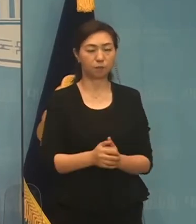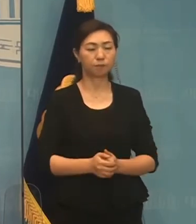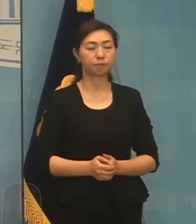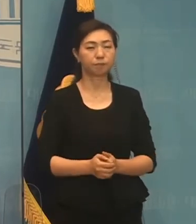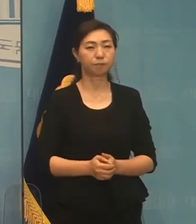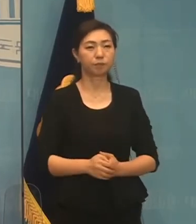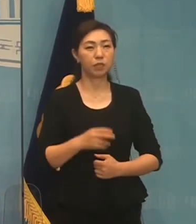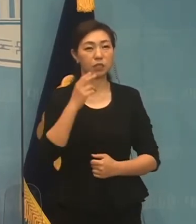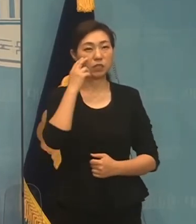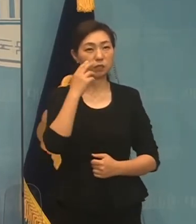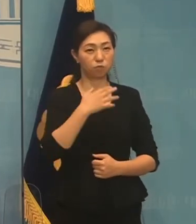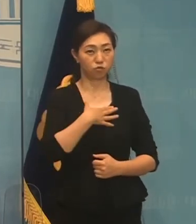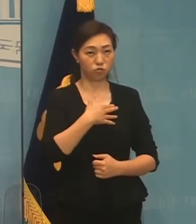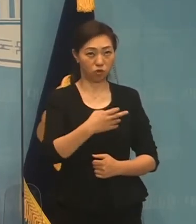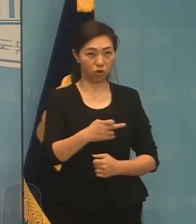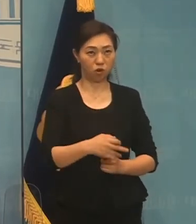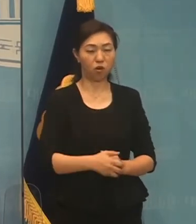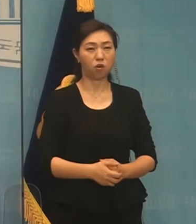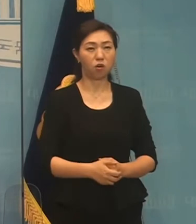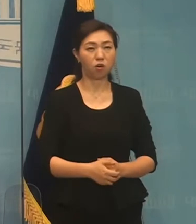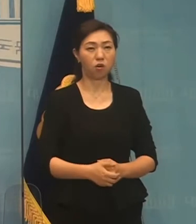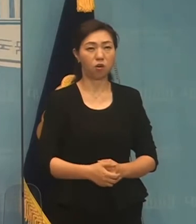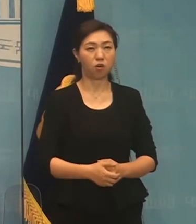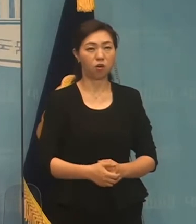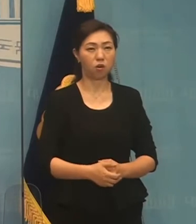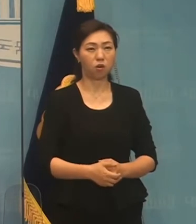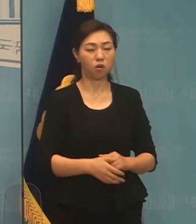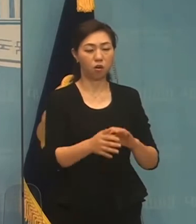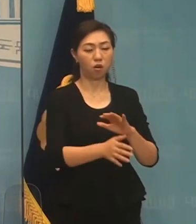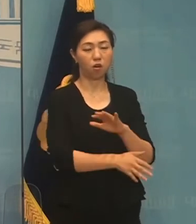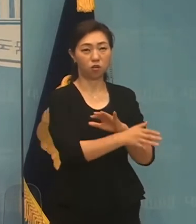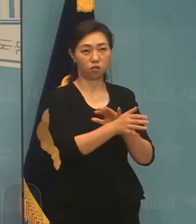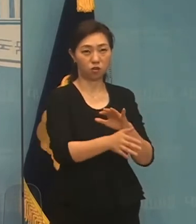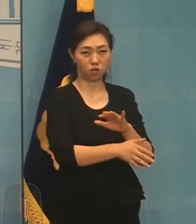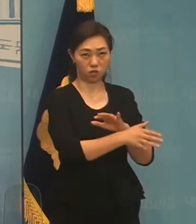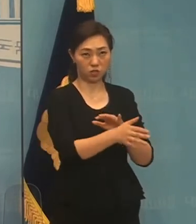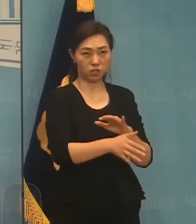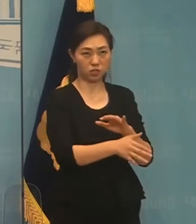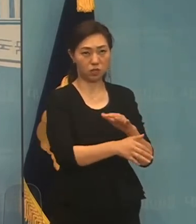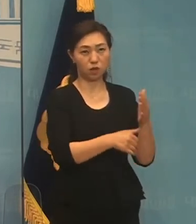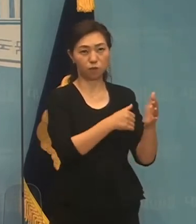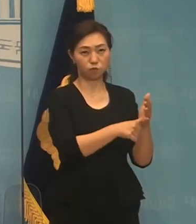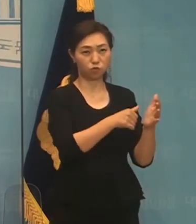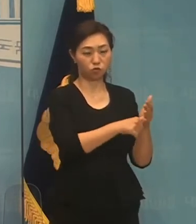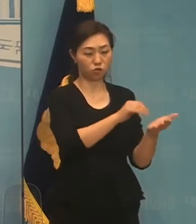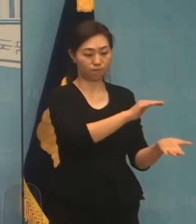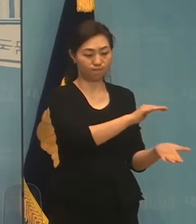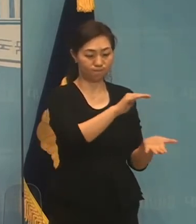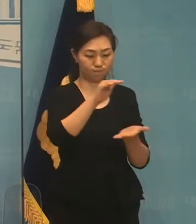의도적인 불실 공산품 납품업자,